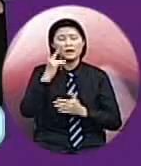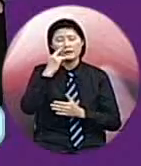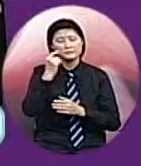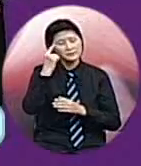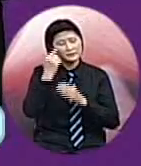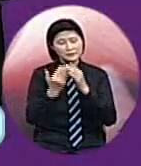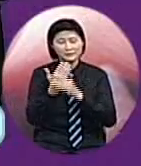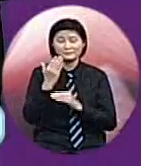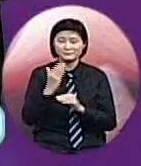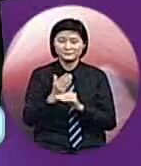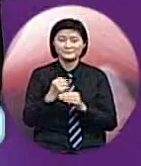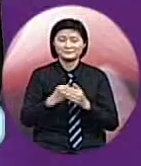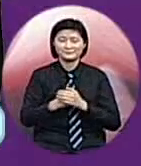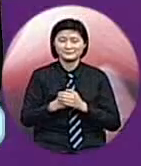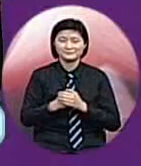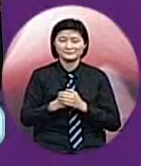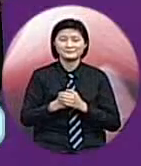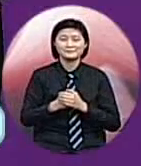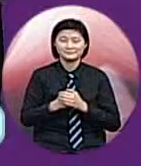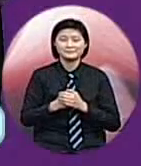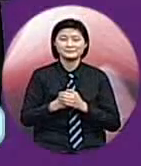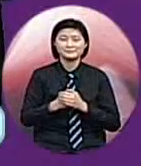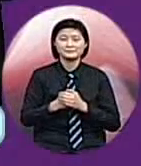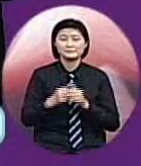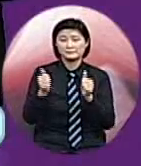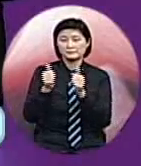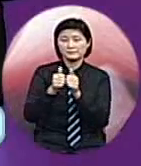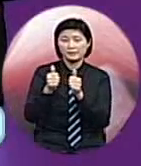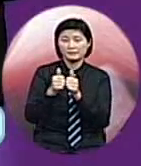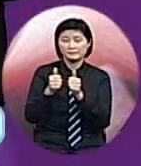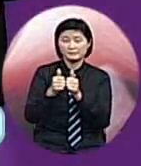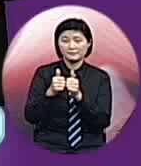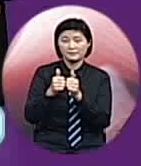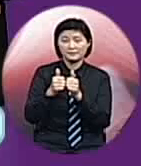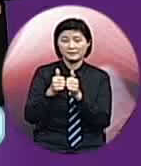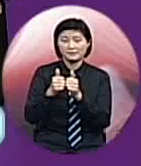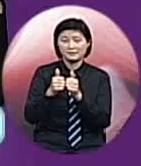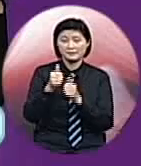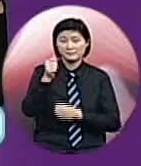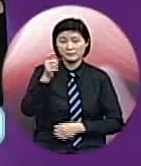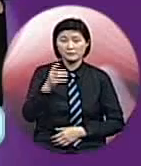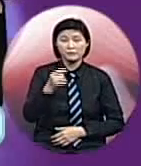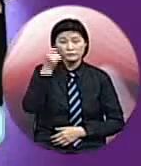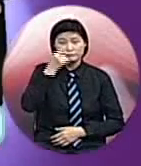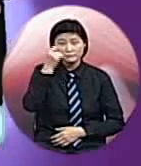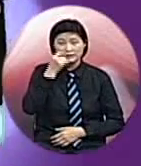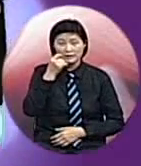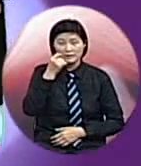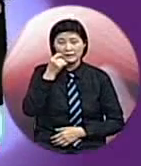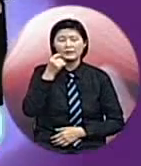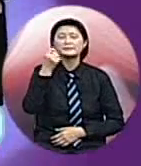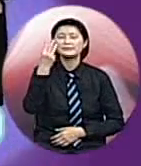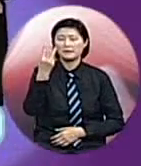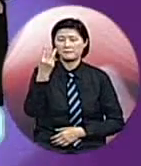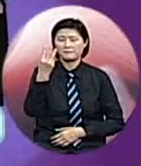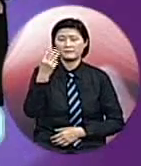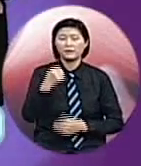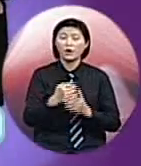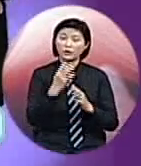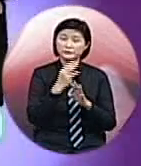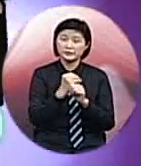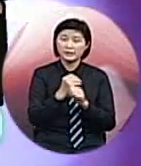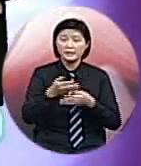나고 막 그래요. 돌아가신 아버님 생각이 나고. 근데 남자가 몇 번 운다고 했죠? 세 번 울죠? 세 번. 언제